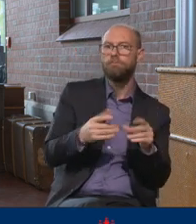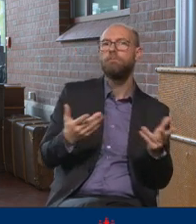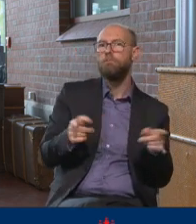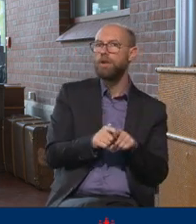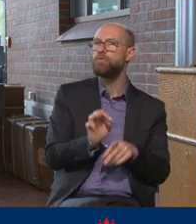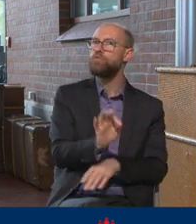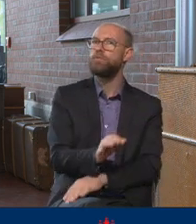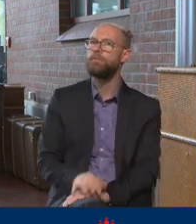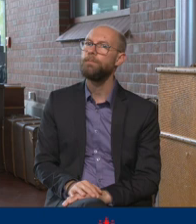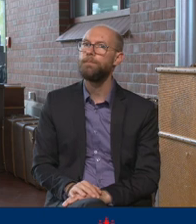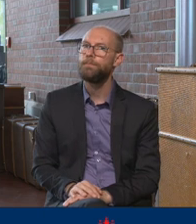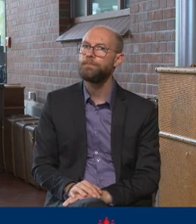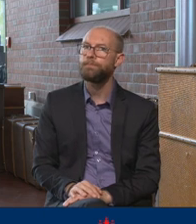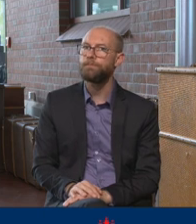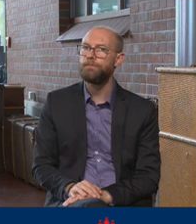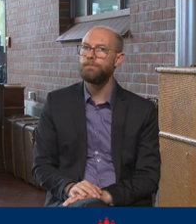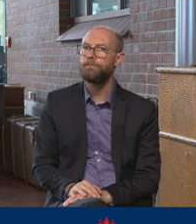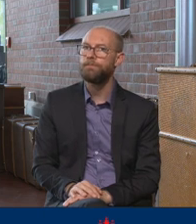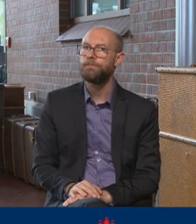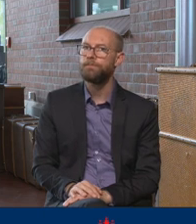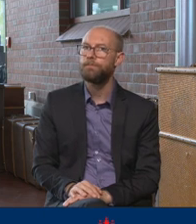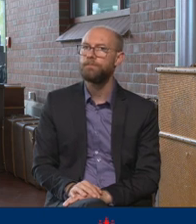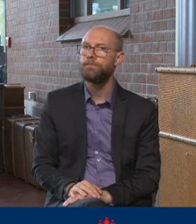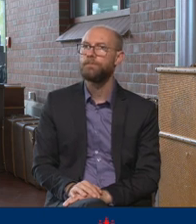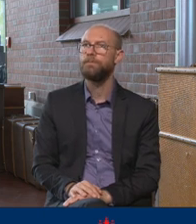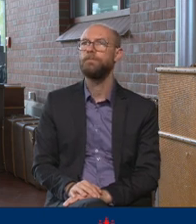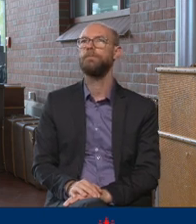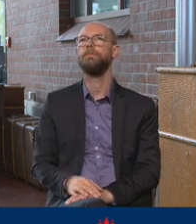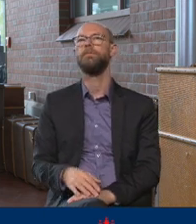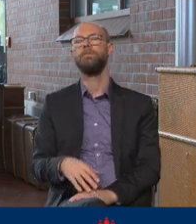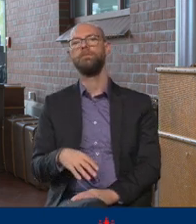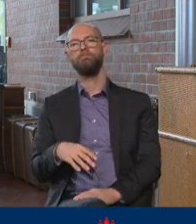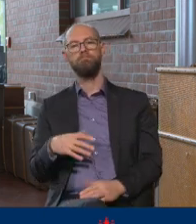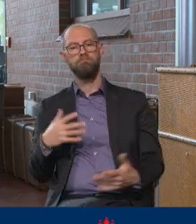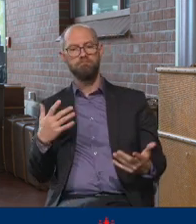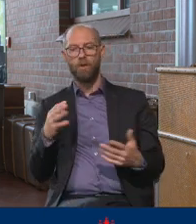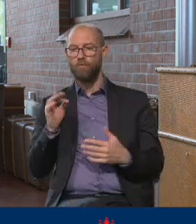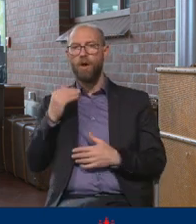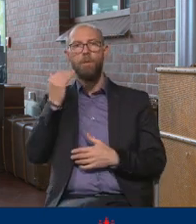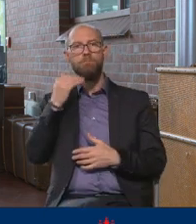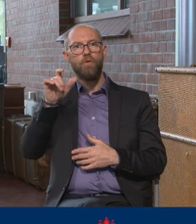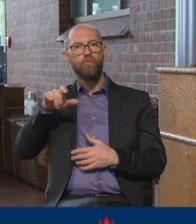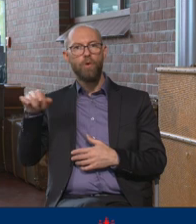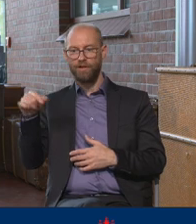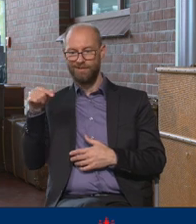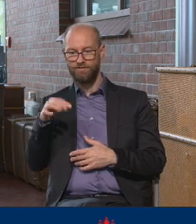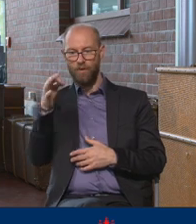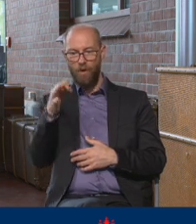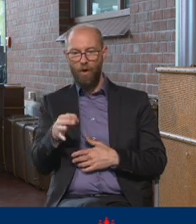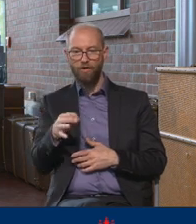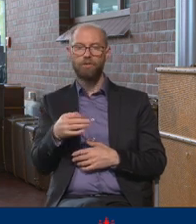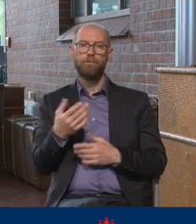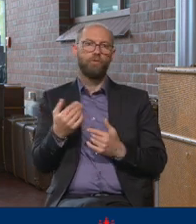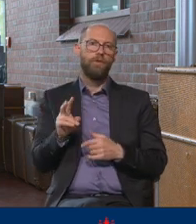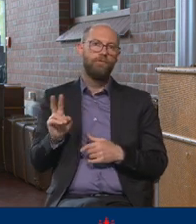um solche orte aber dann letztendlich auch wirklich nutzbar machen zu können und für die bewohner und für die felder und